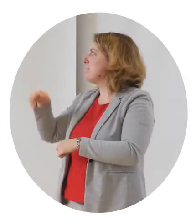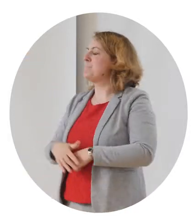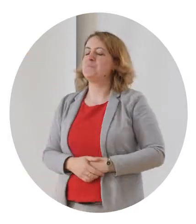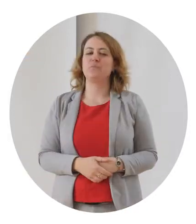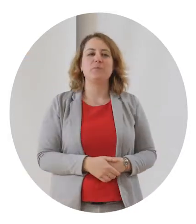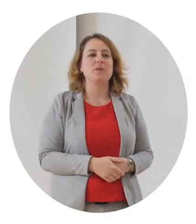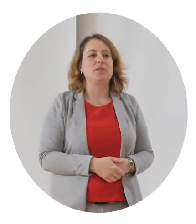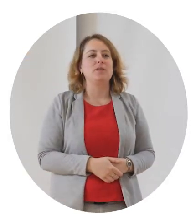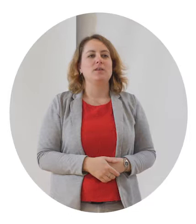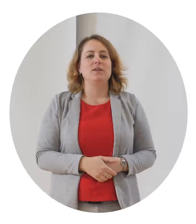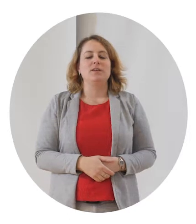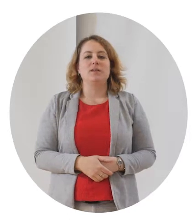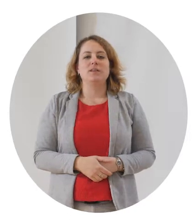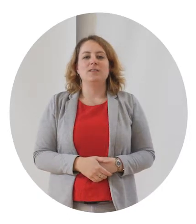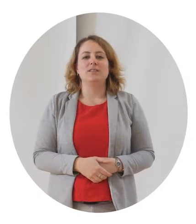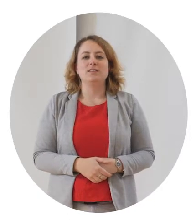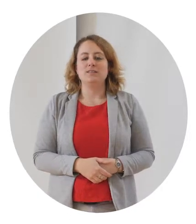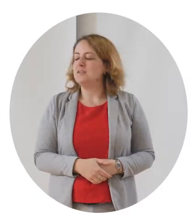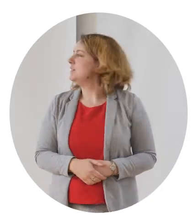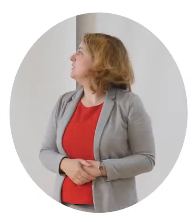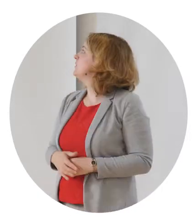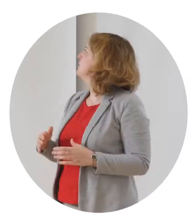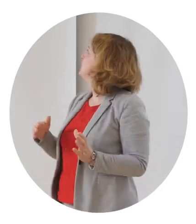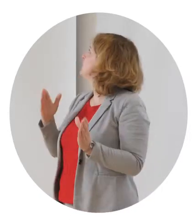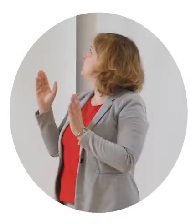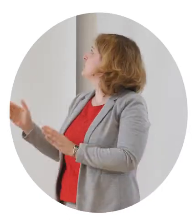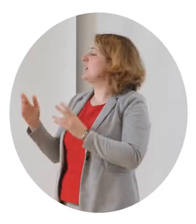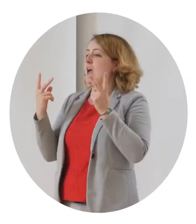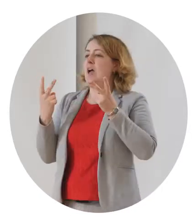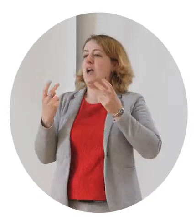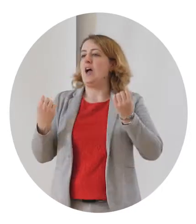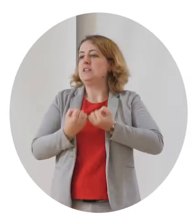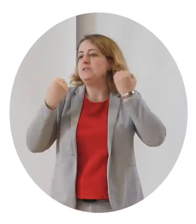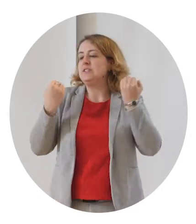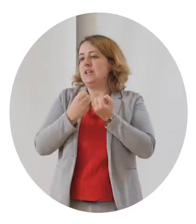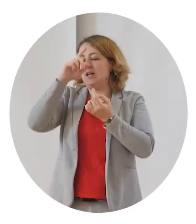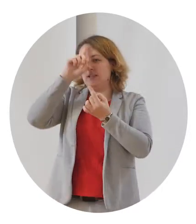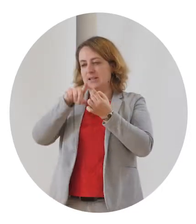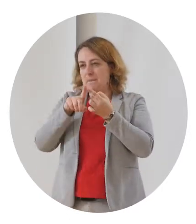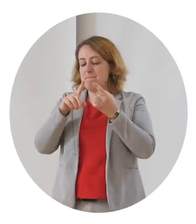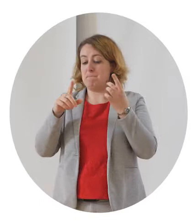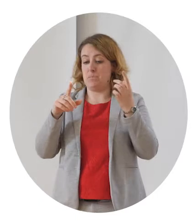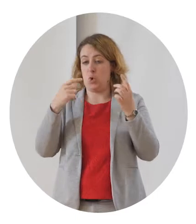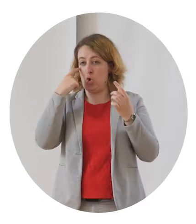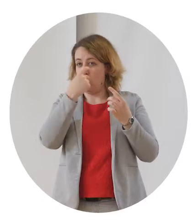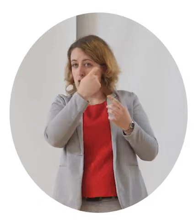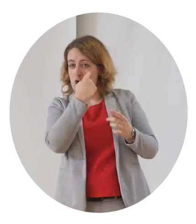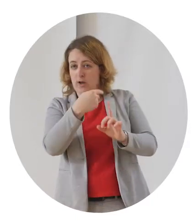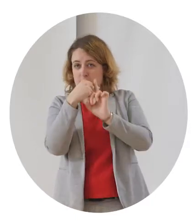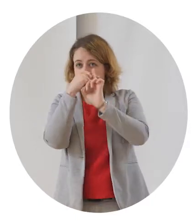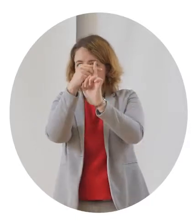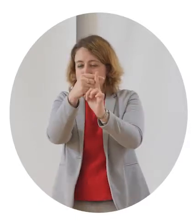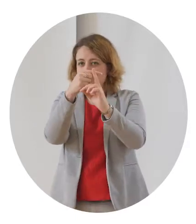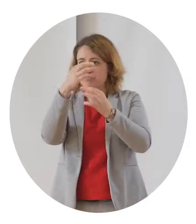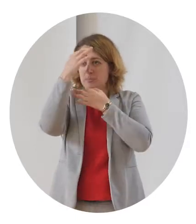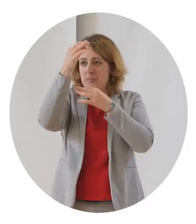une activité où il faut avoir la précision du regard en même temps que la